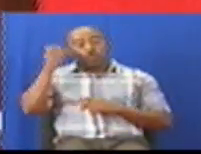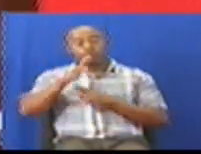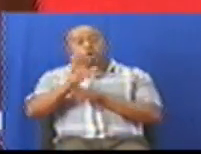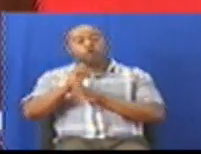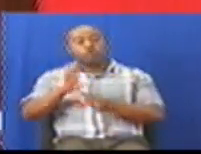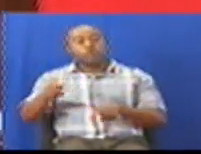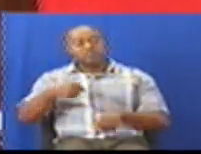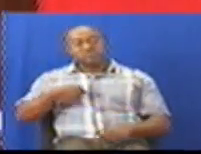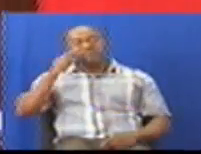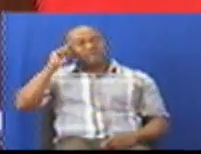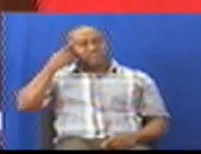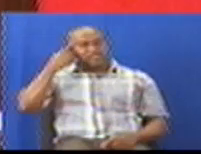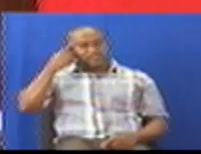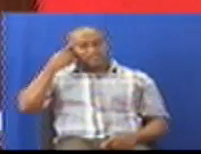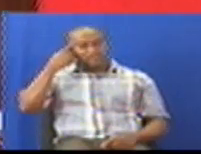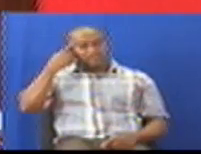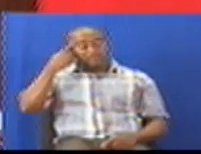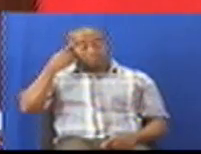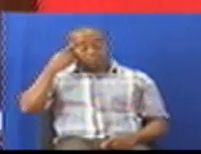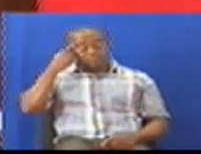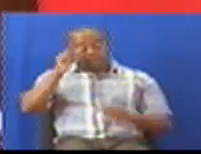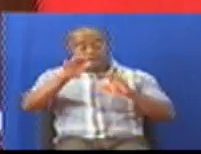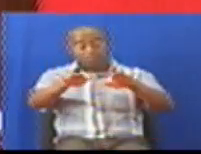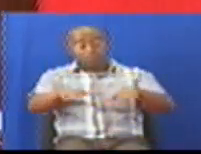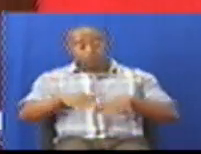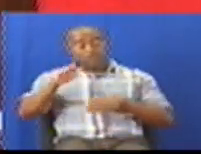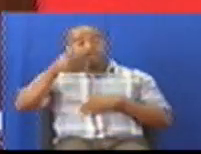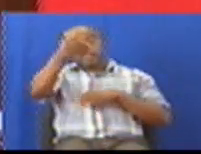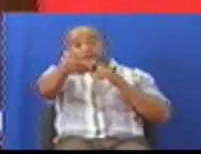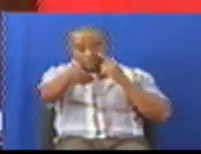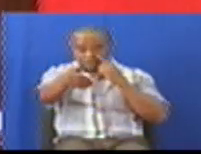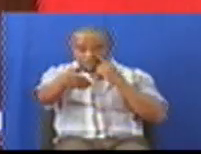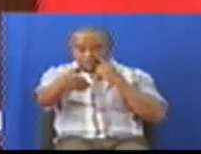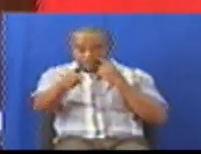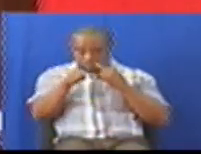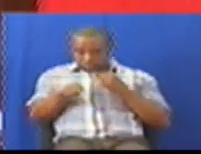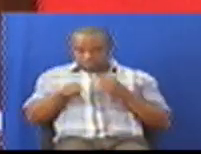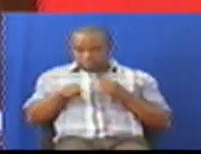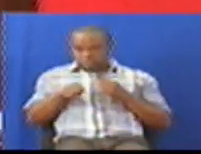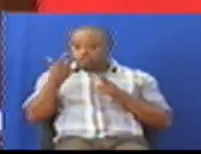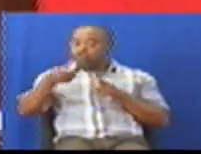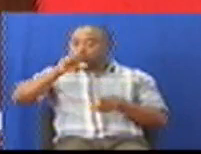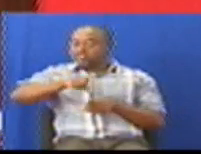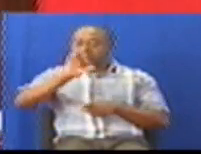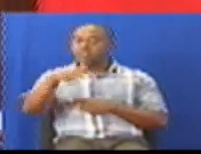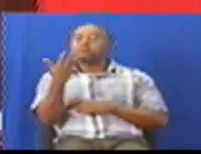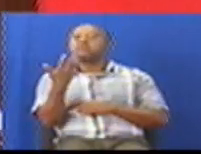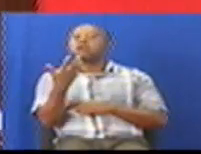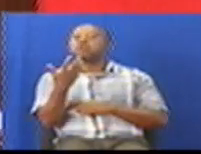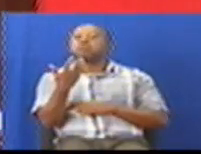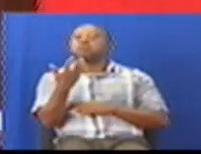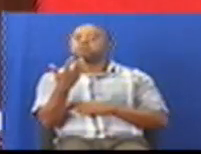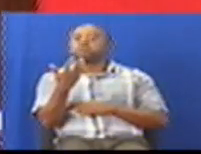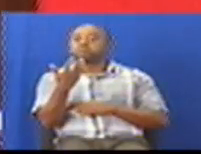nadhani bunge linalokuja iletwe katiba hapa yaongezewe miaka mitano mingine